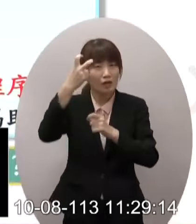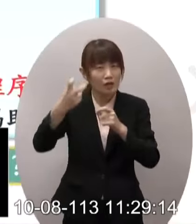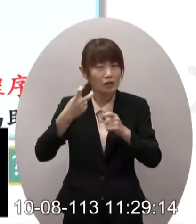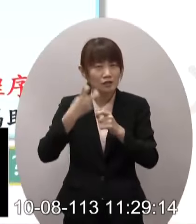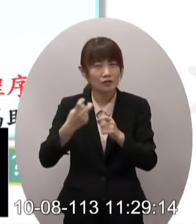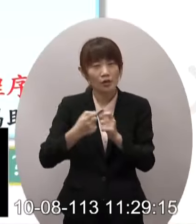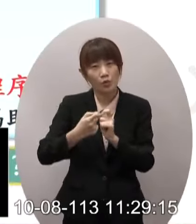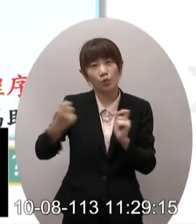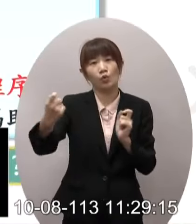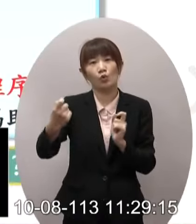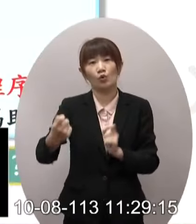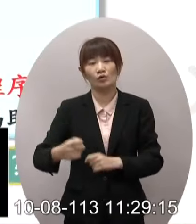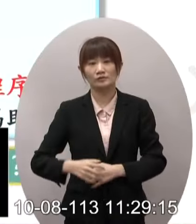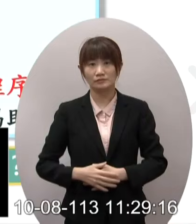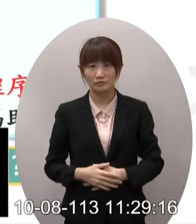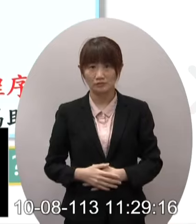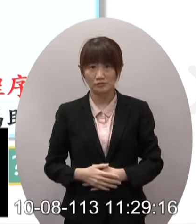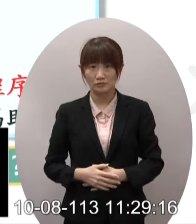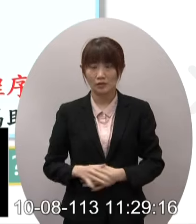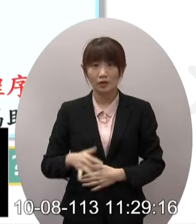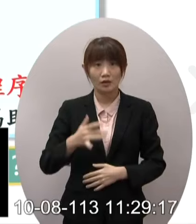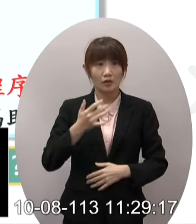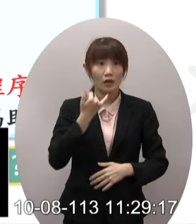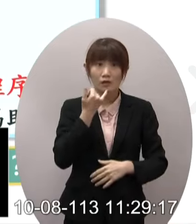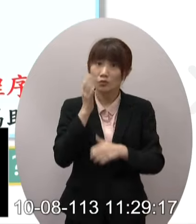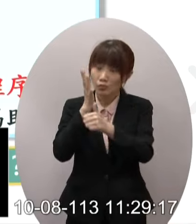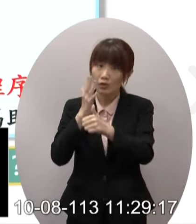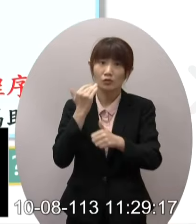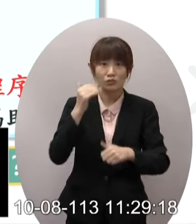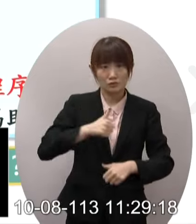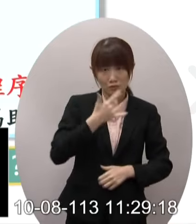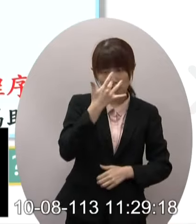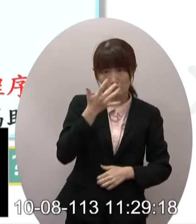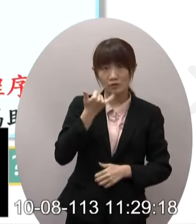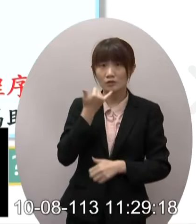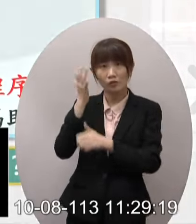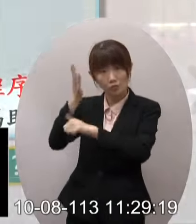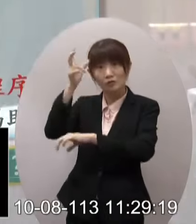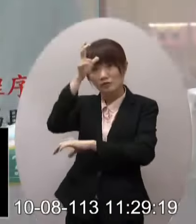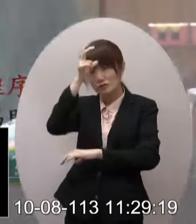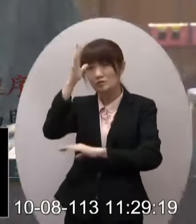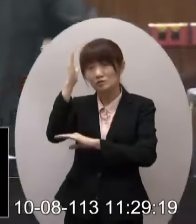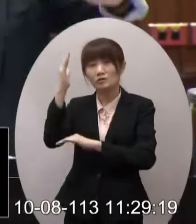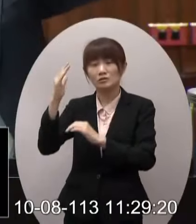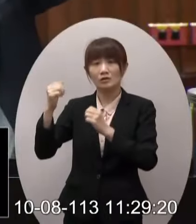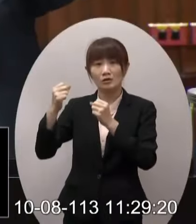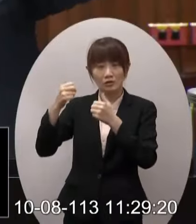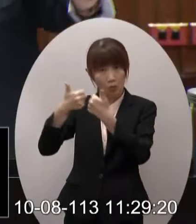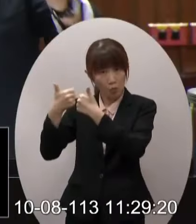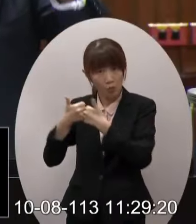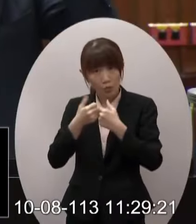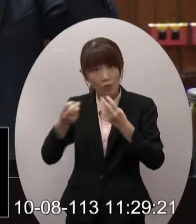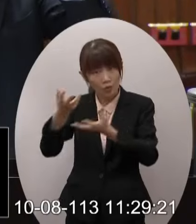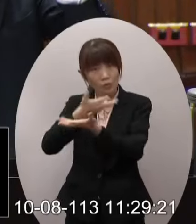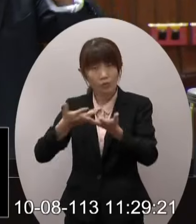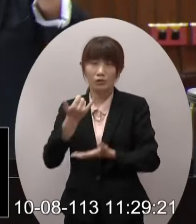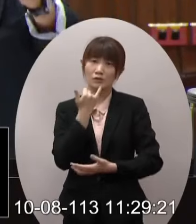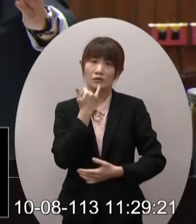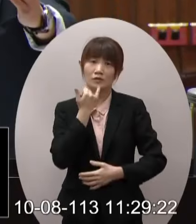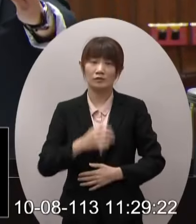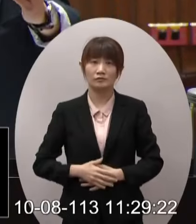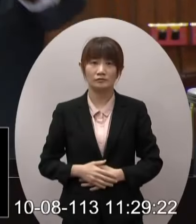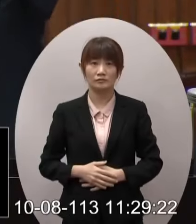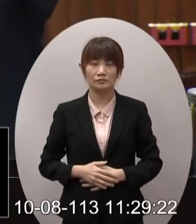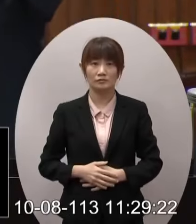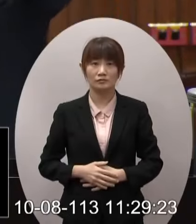耶。他不懂，那他可以好好来问警政署啊，好好谈一谈。所以我在想，哦，时